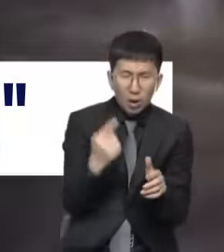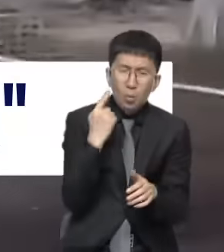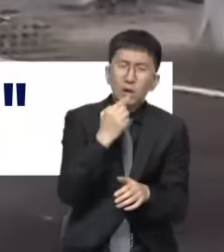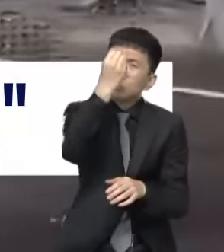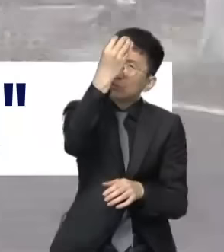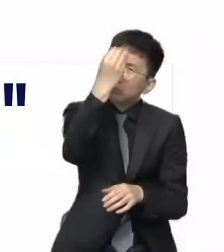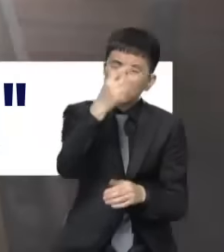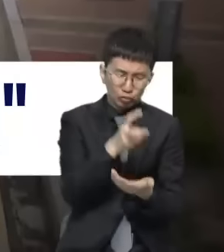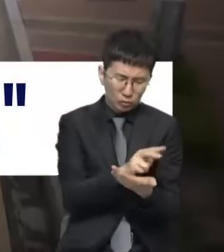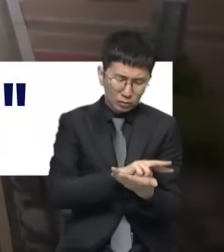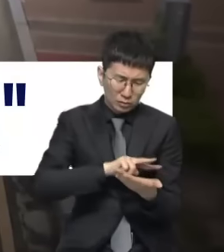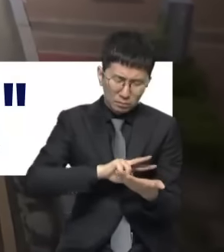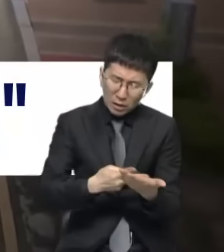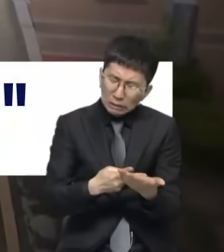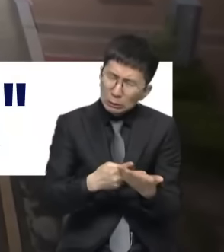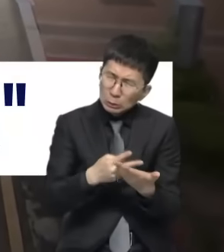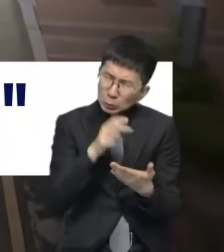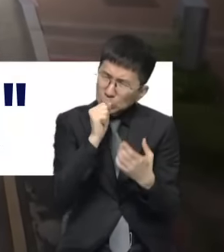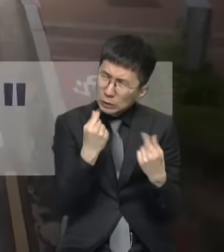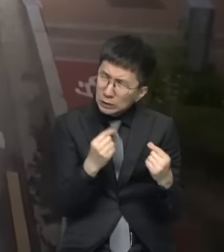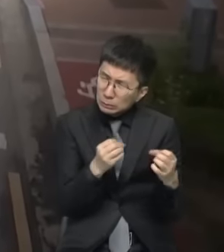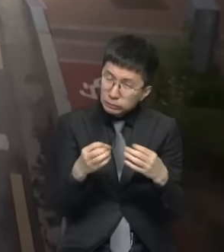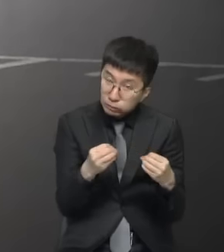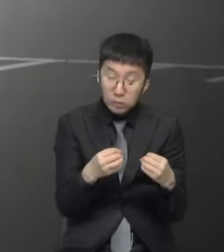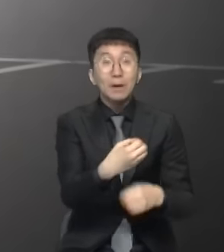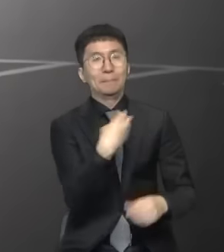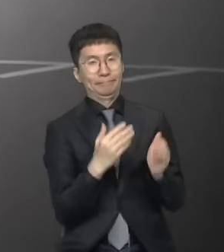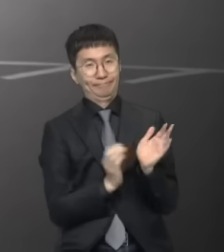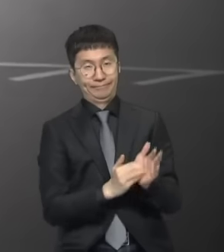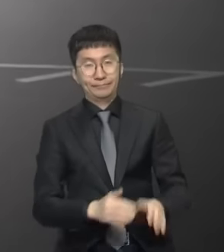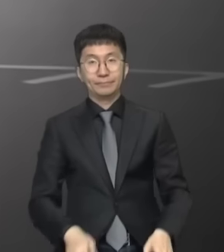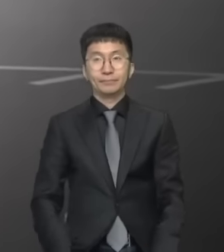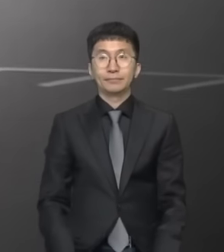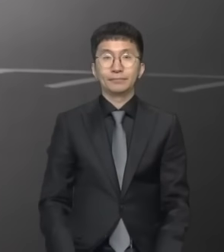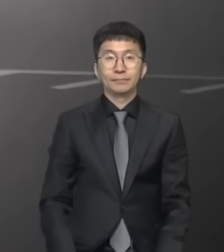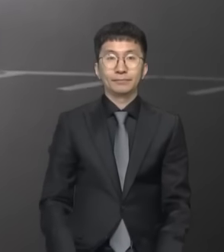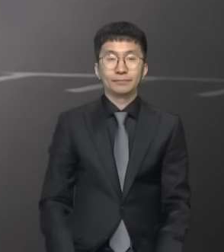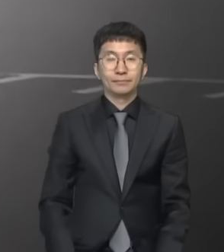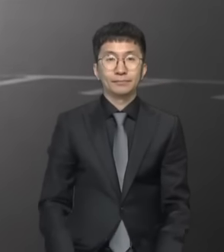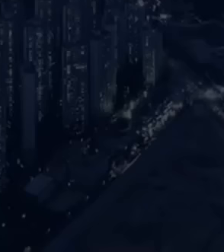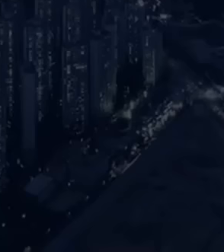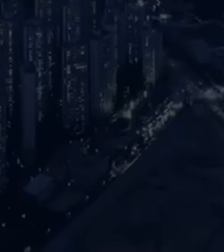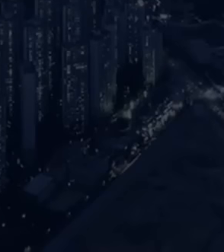손보는 방안을 검토하겠다고 밝혀왔습니다. SBS 박세용입니다.